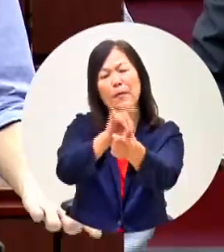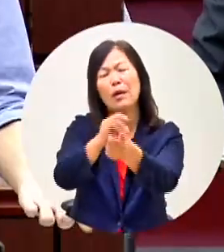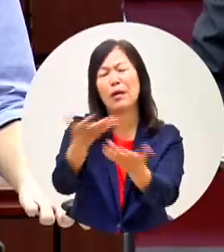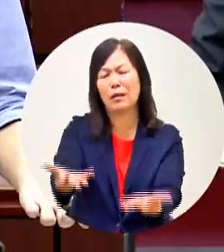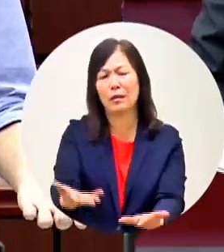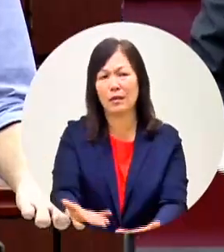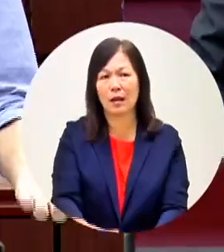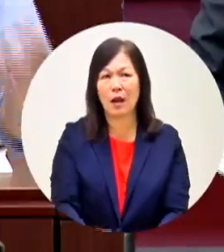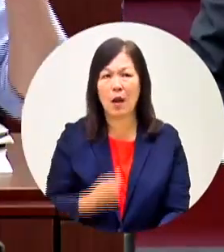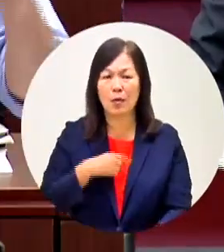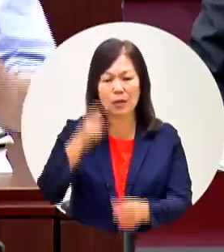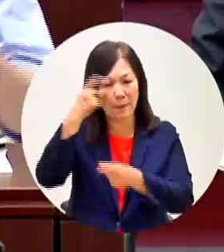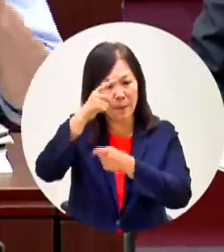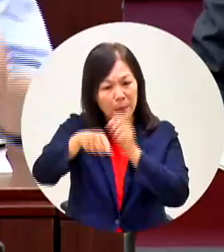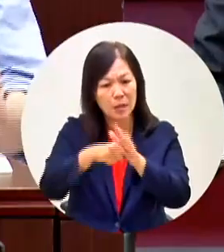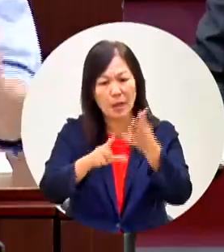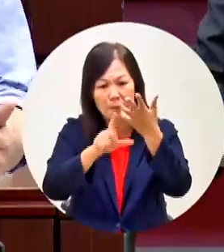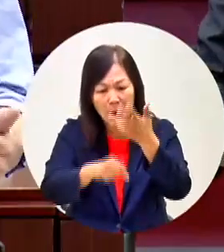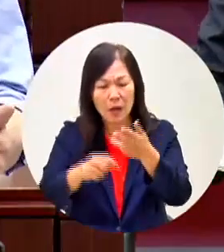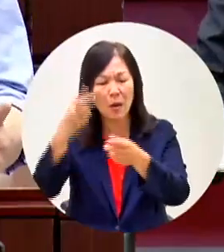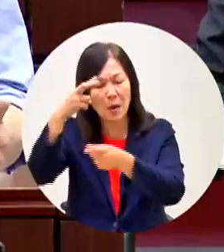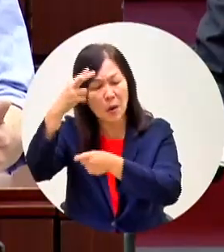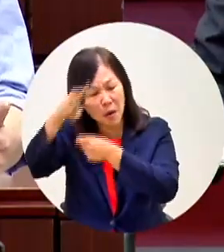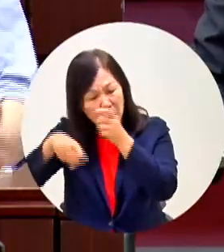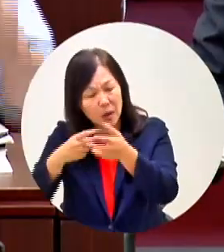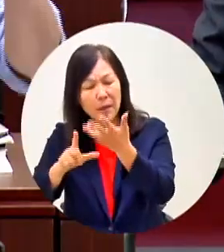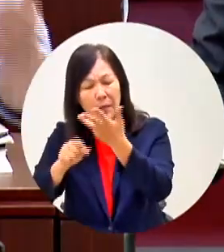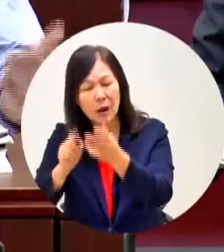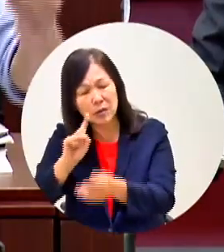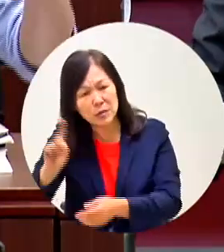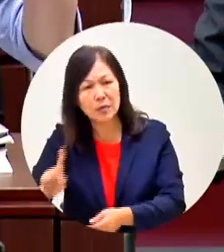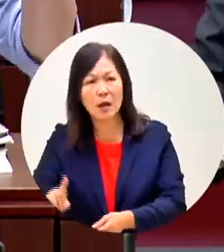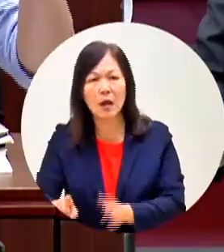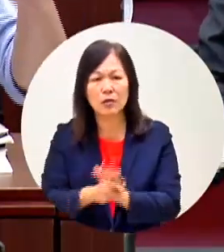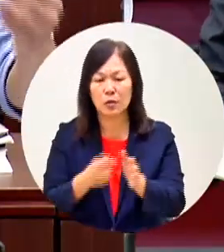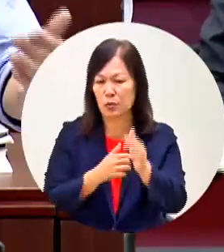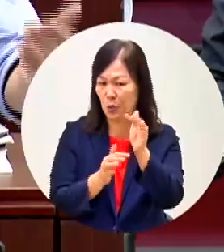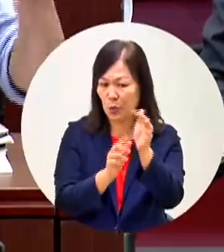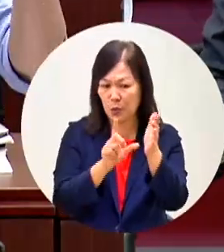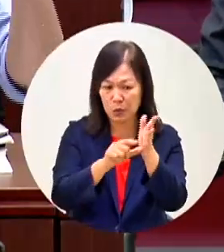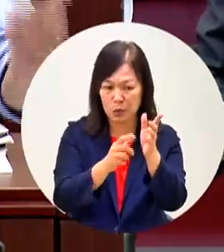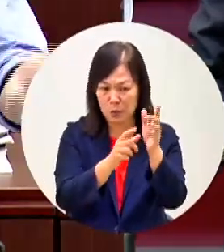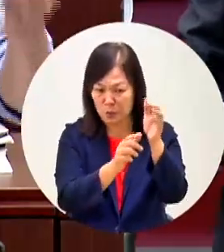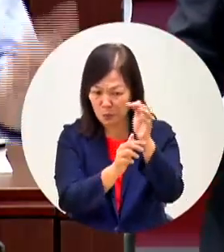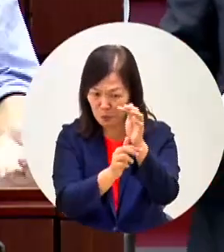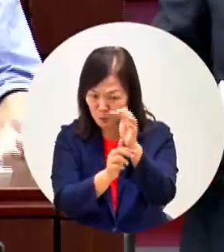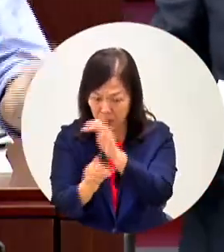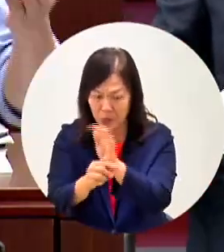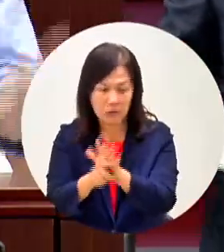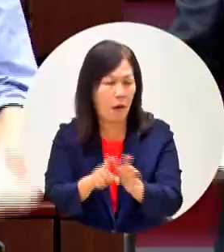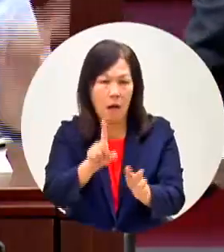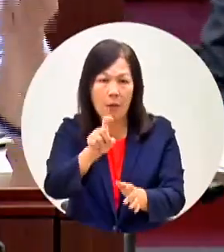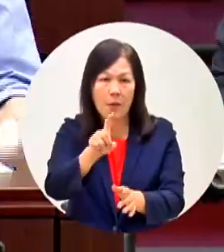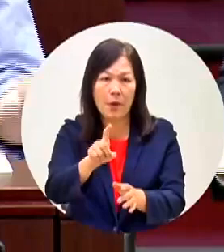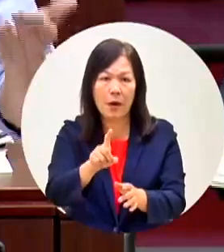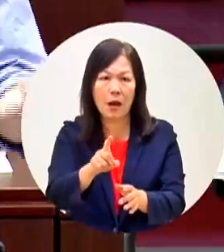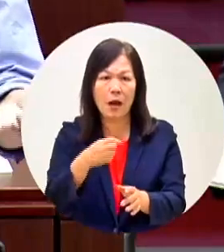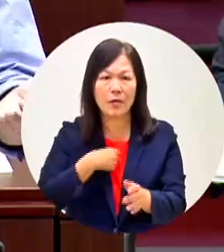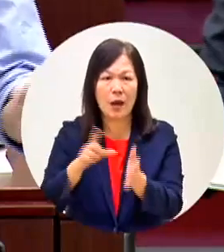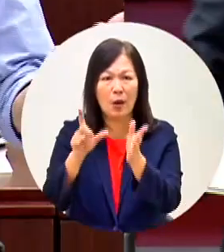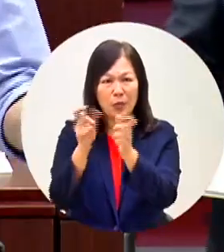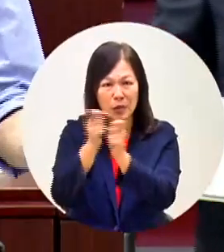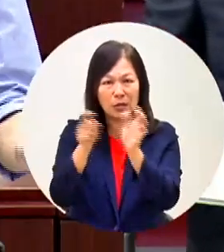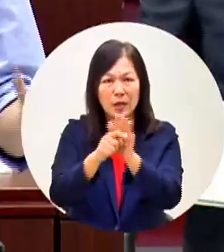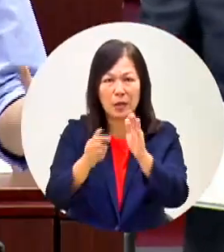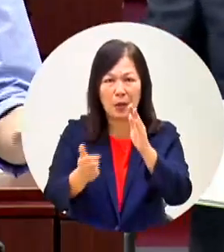年我没办法讲出这么准确的数字出来。但是你最近林议员，你当选这两个月，你没有感觉到